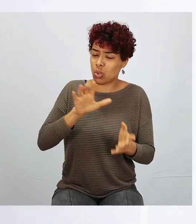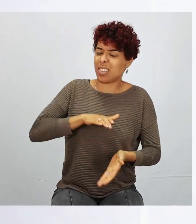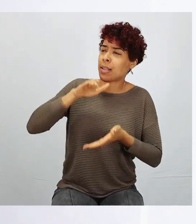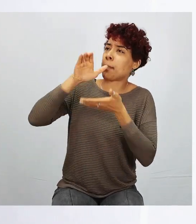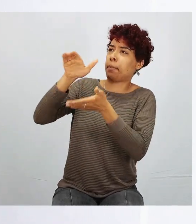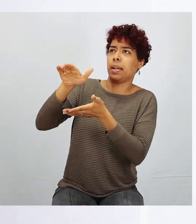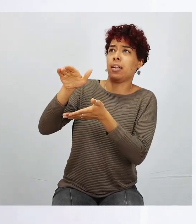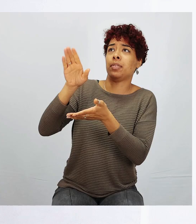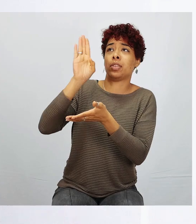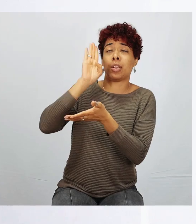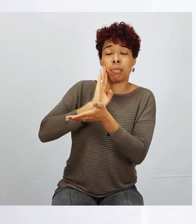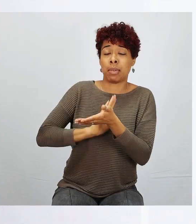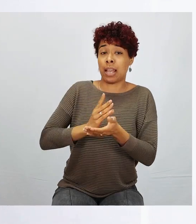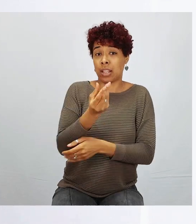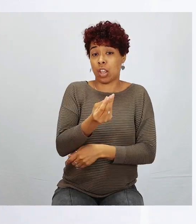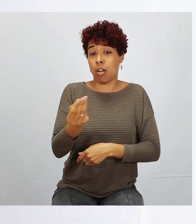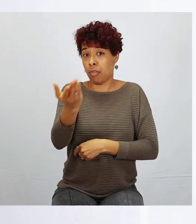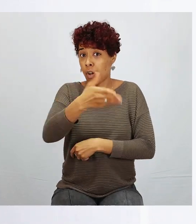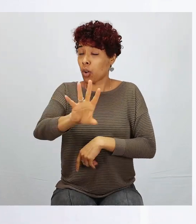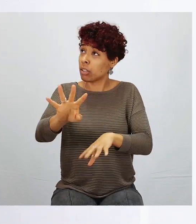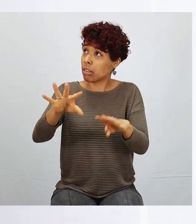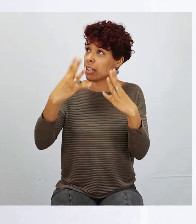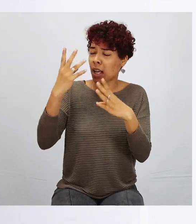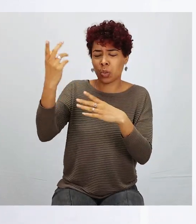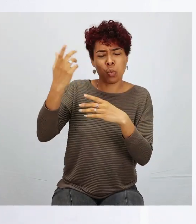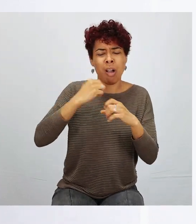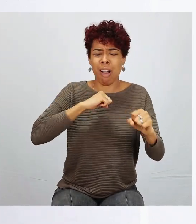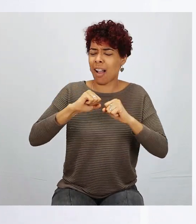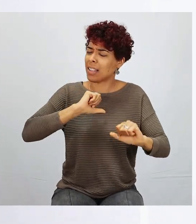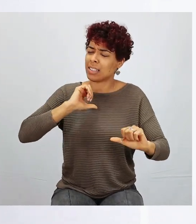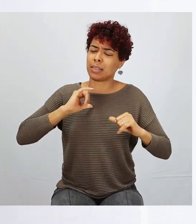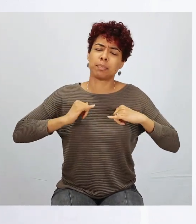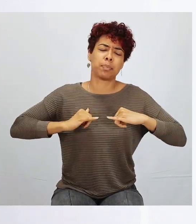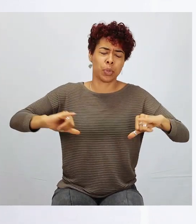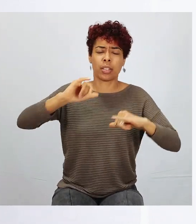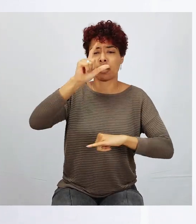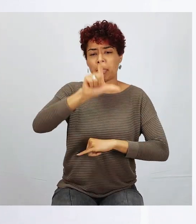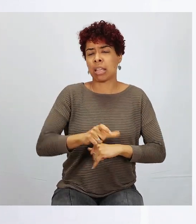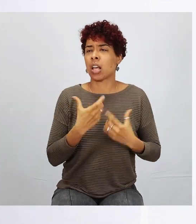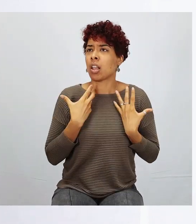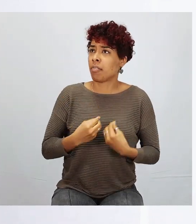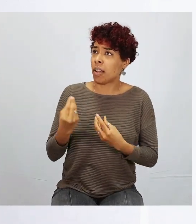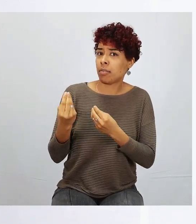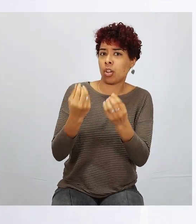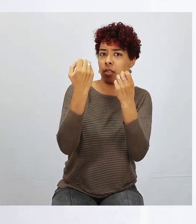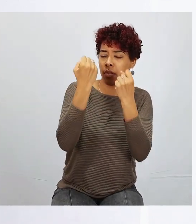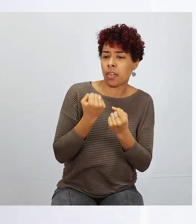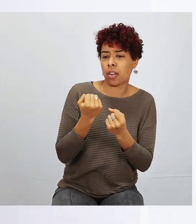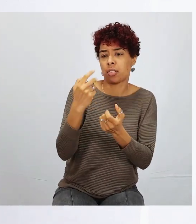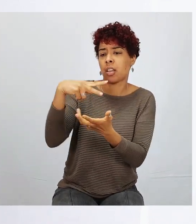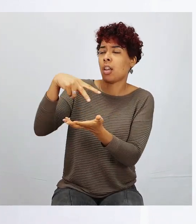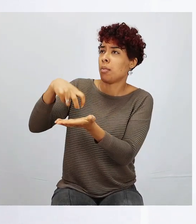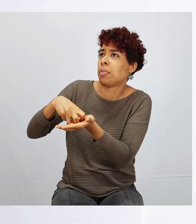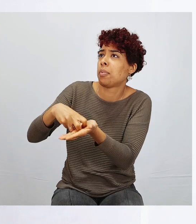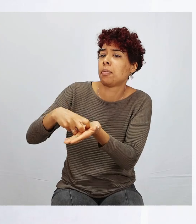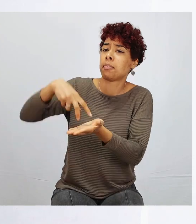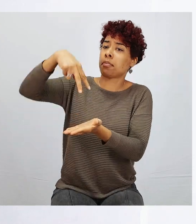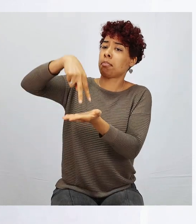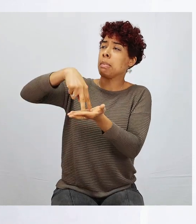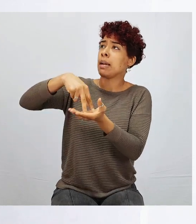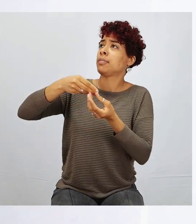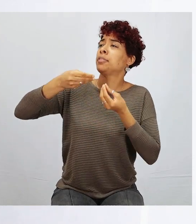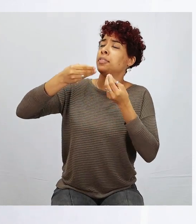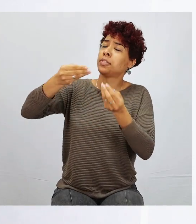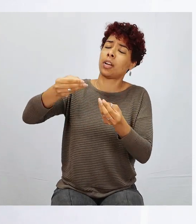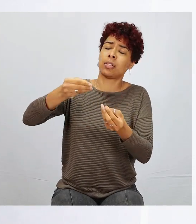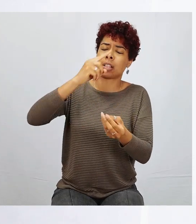d'agir puissamment dans la vie de tes enfants qui écoutent cette émission aujourd'hui, de renouveler celui qui est affaibli, de relever celui qui est peut-être tombé. Seigneur mon Dieu,